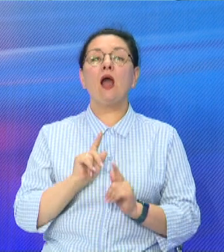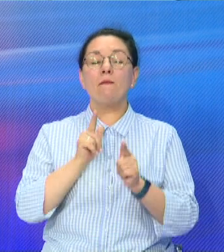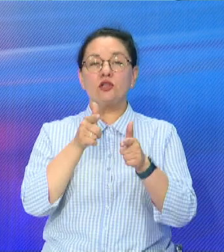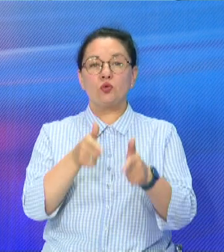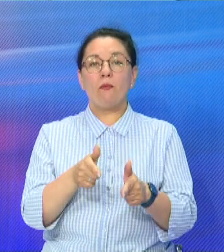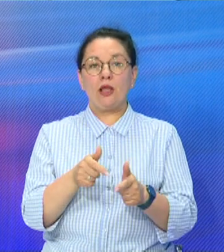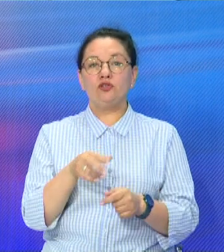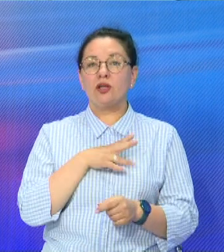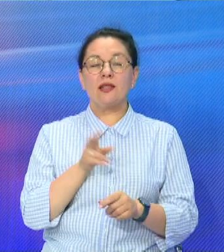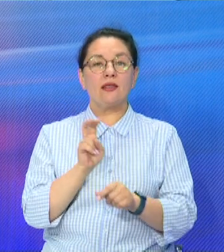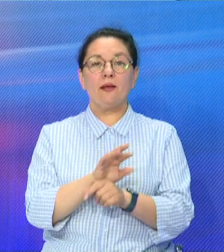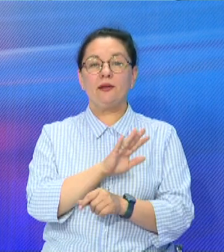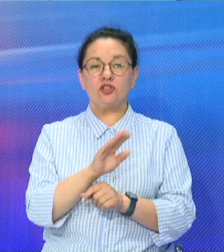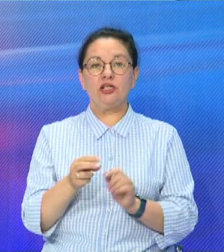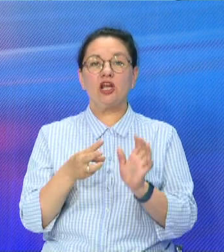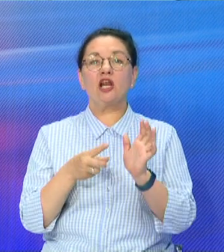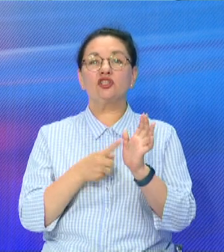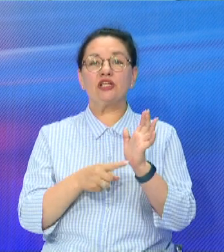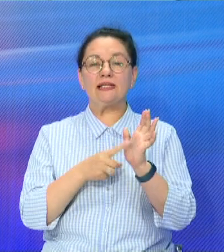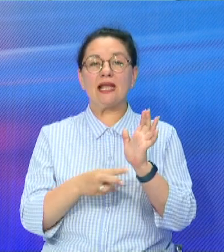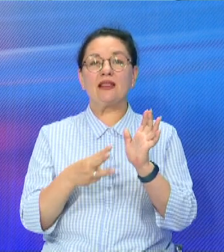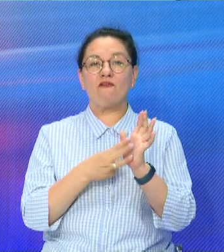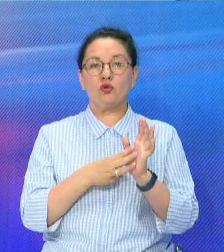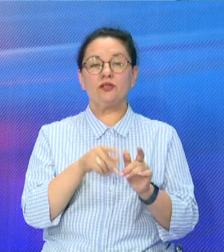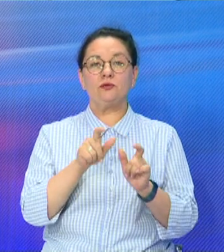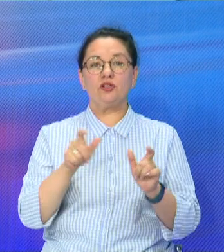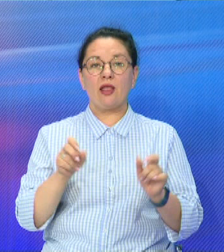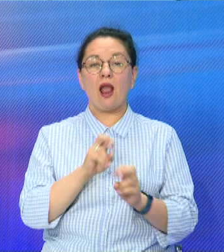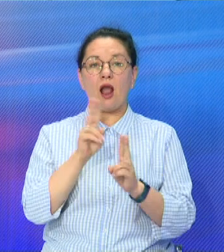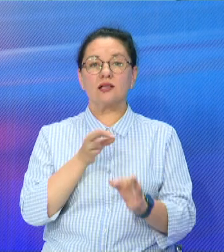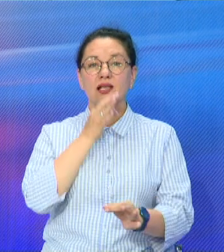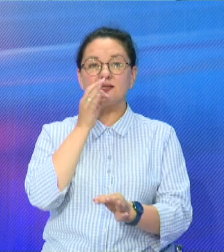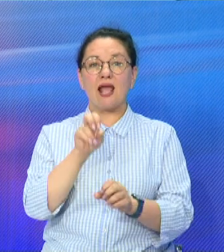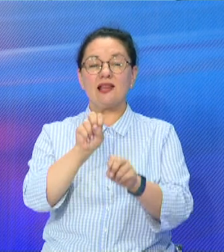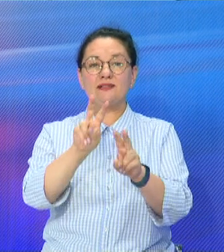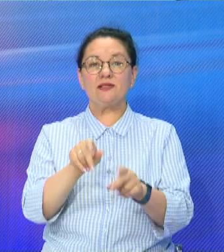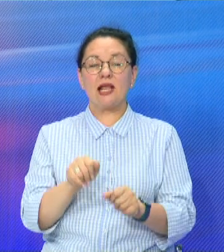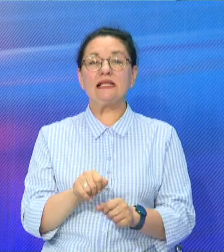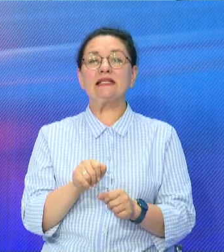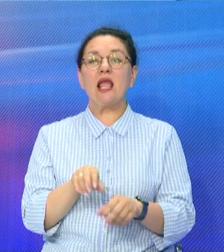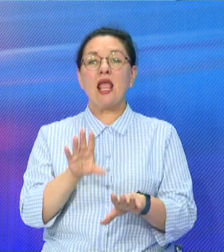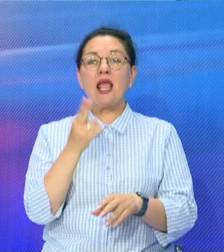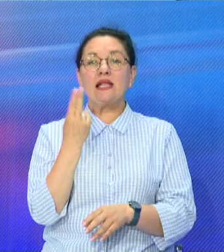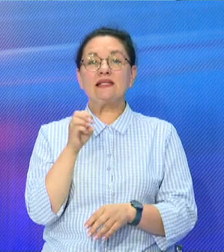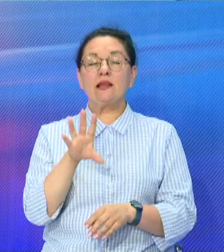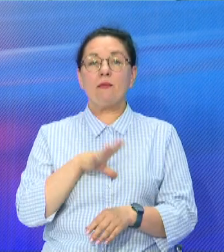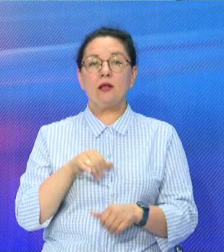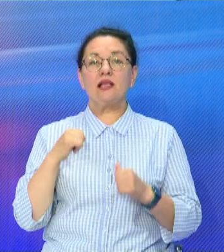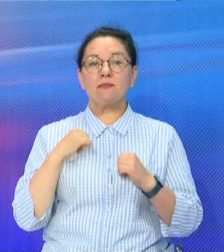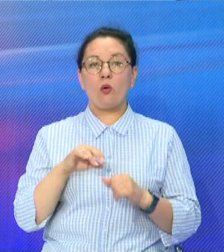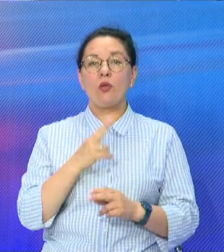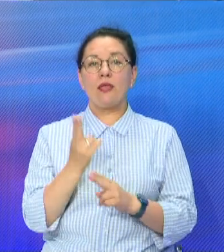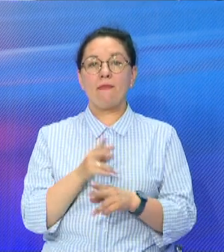испытать 10 8 зарегистрированных выпускников как от наш или специалисты с этой прошло спокойно и без в удалению